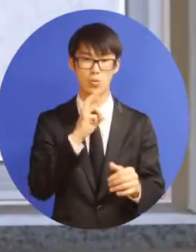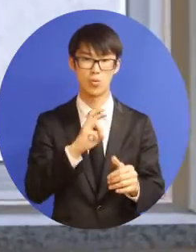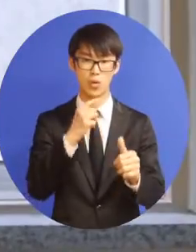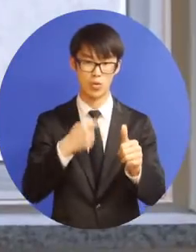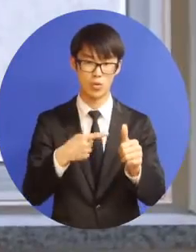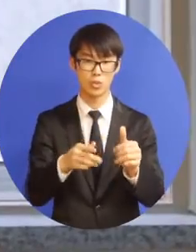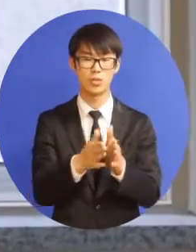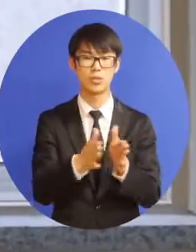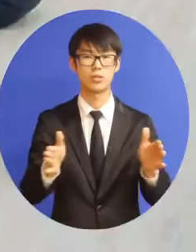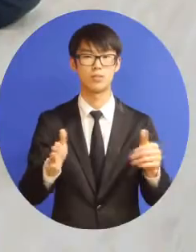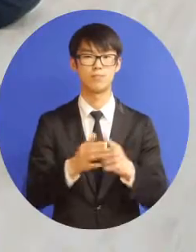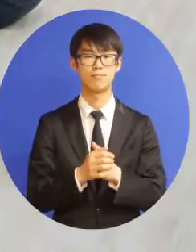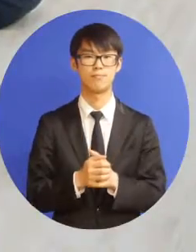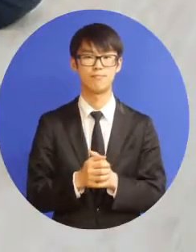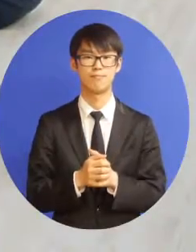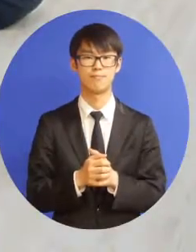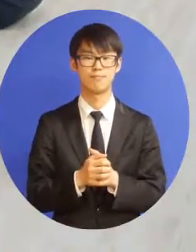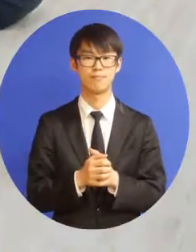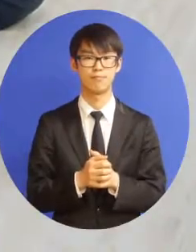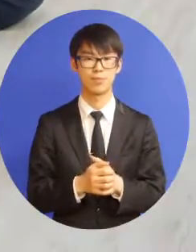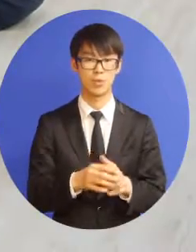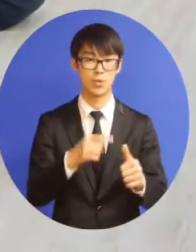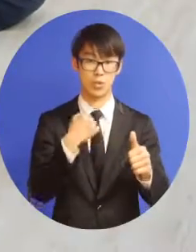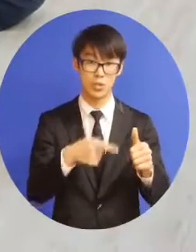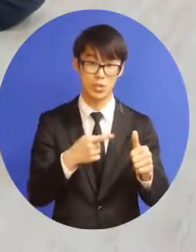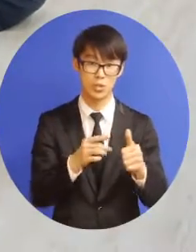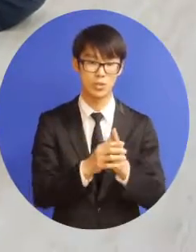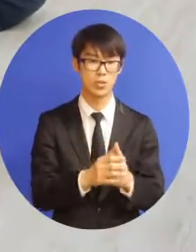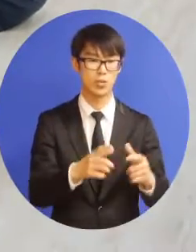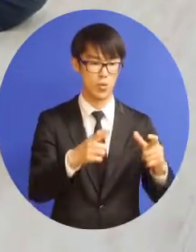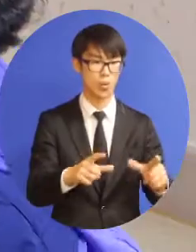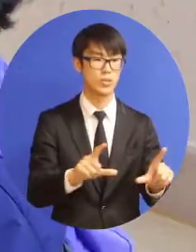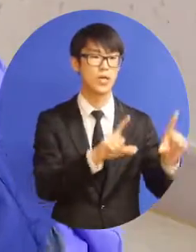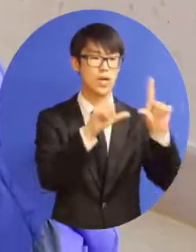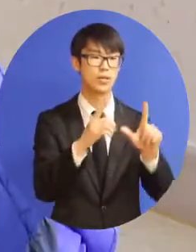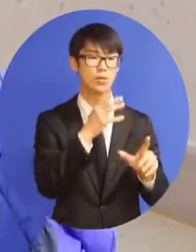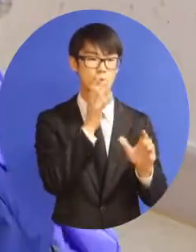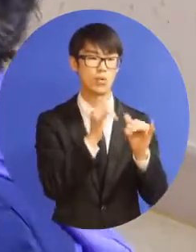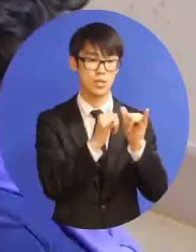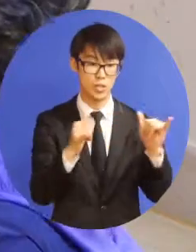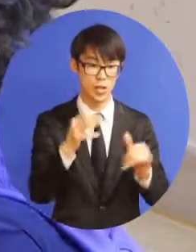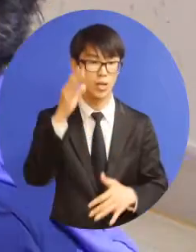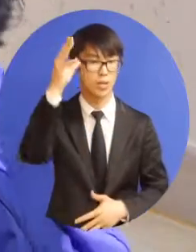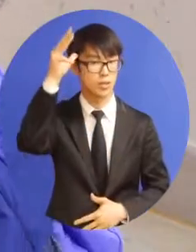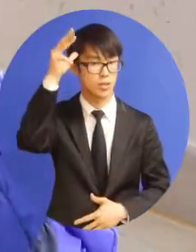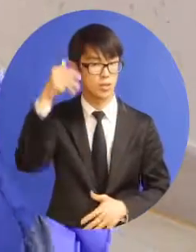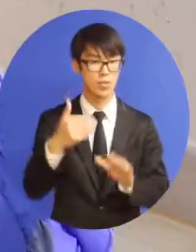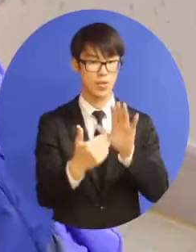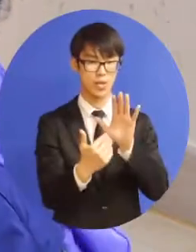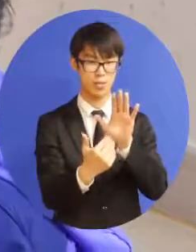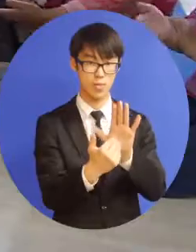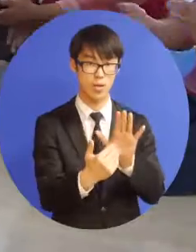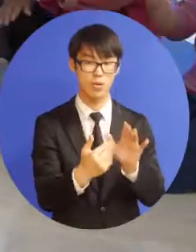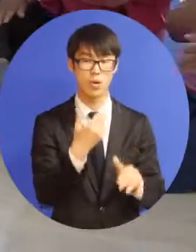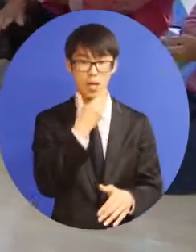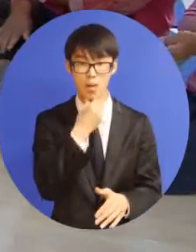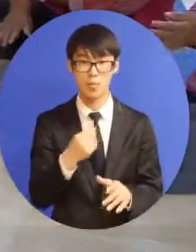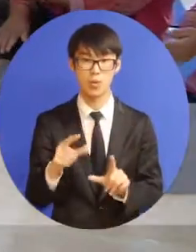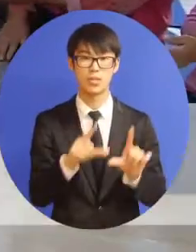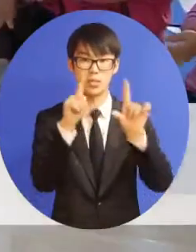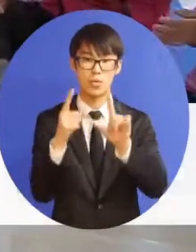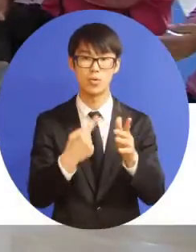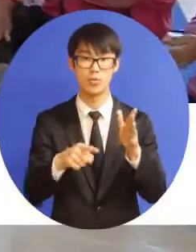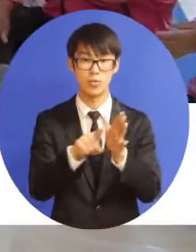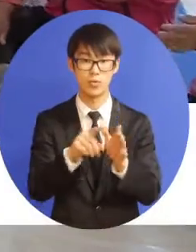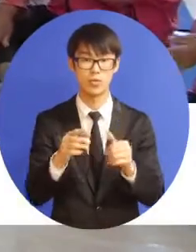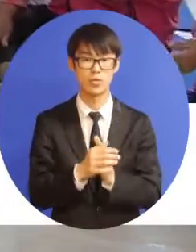열렸습니다 경로당 노래 교실은 우성 면내 거주하고 있는 노인들의 치매예방과 행복한 노후 생활을 위해